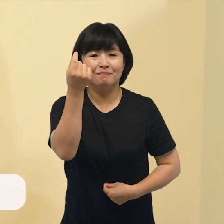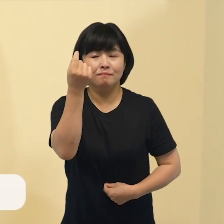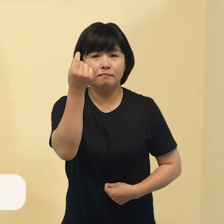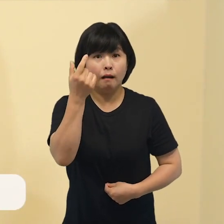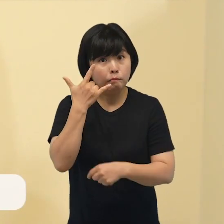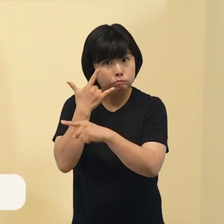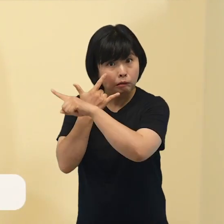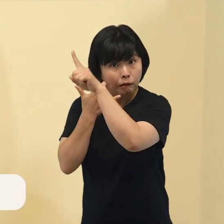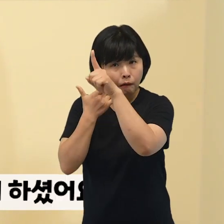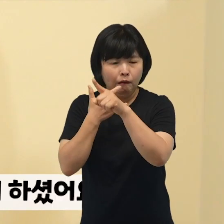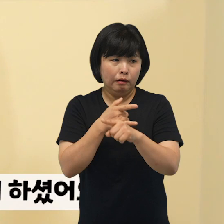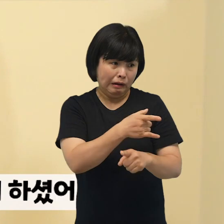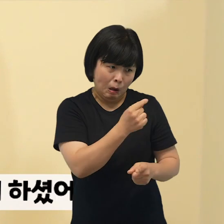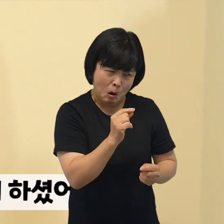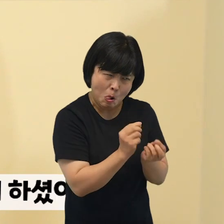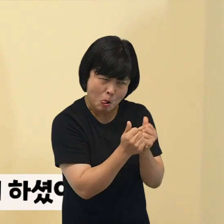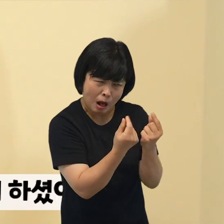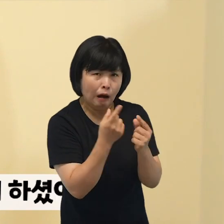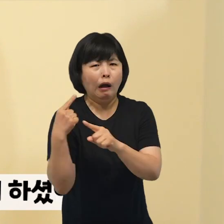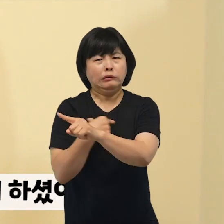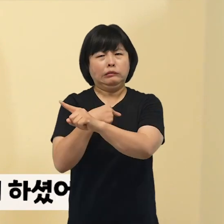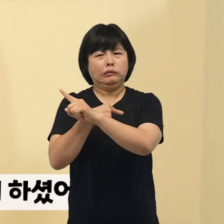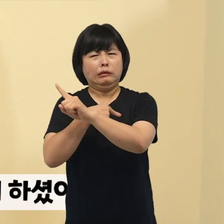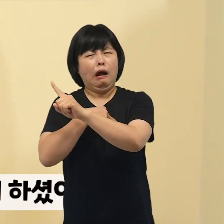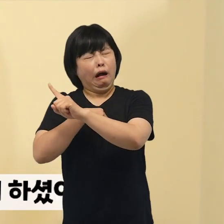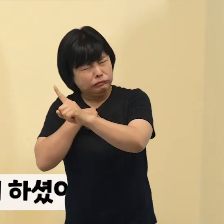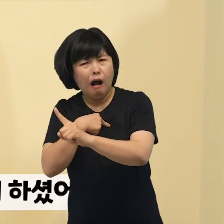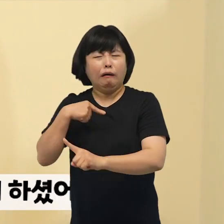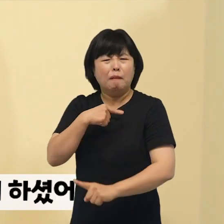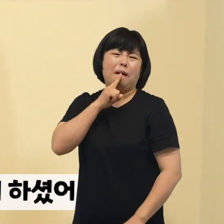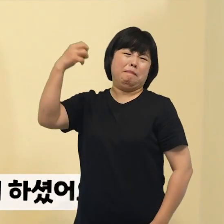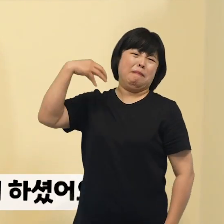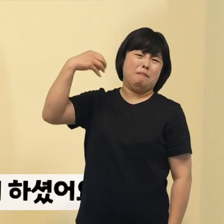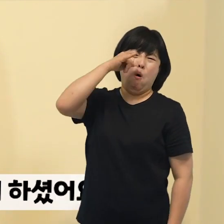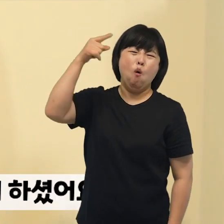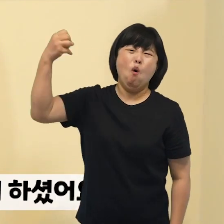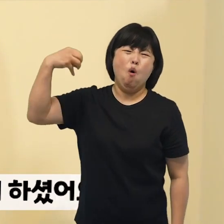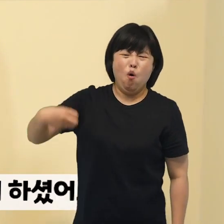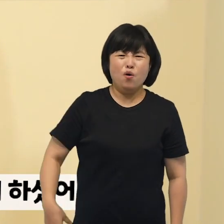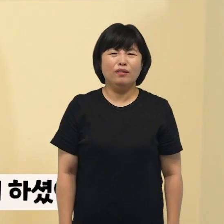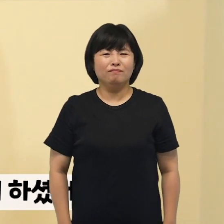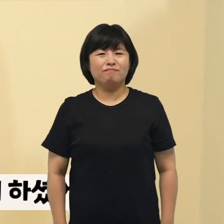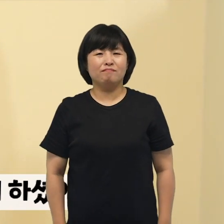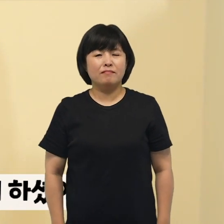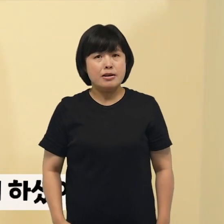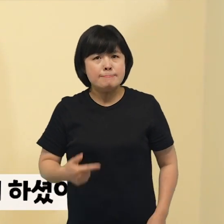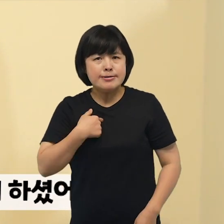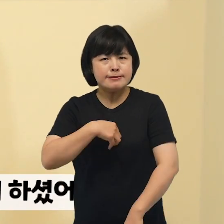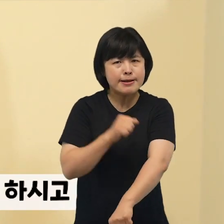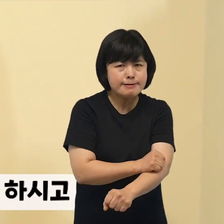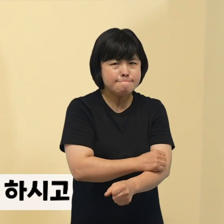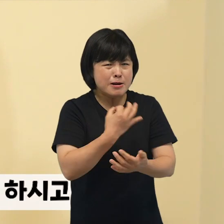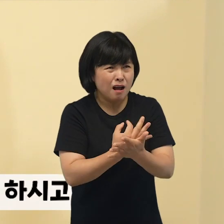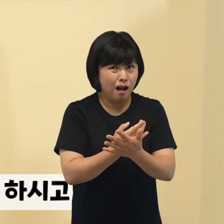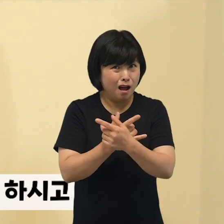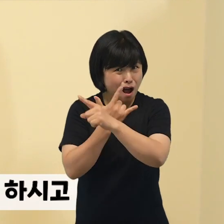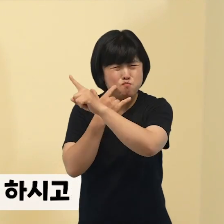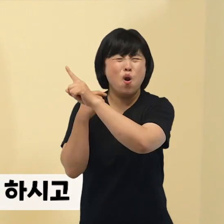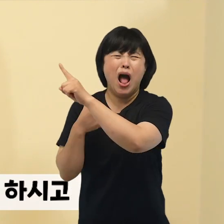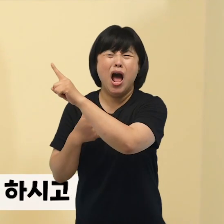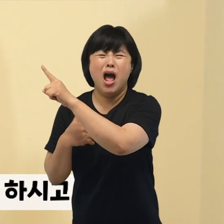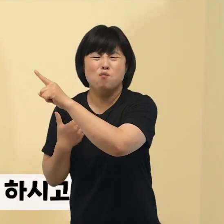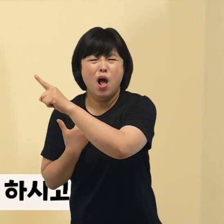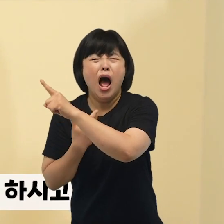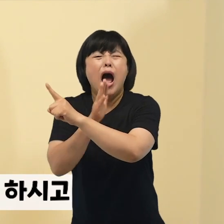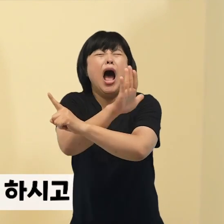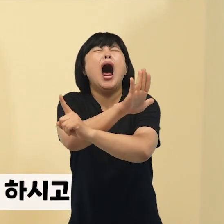하고 나니까 부모님이 이제 굉장히 싫어하시고 되게 그렇게 하셨어요. 근데 제가